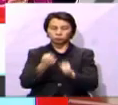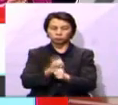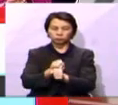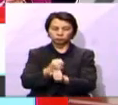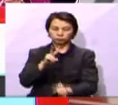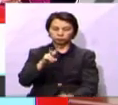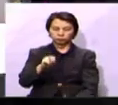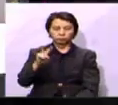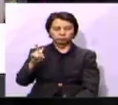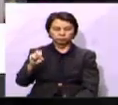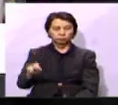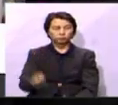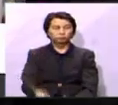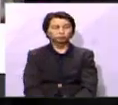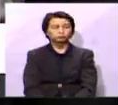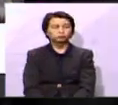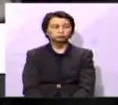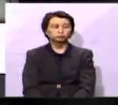2020.